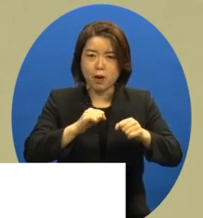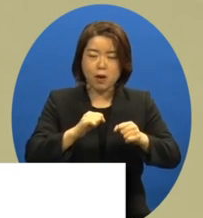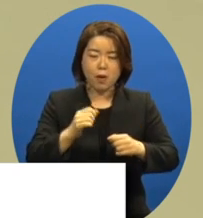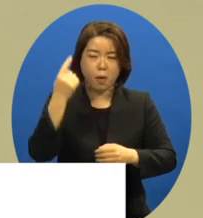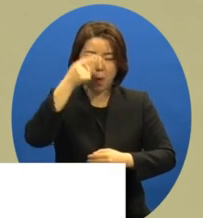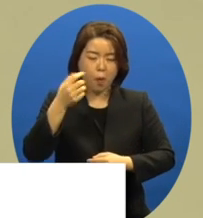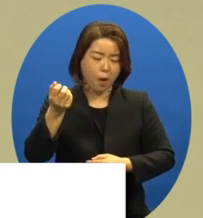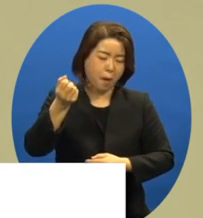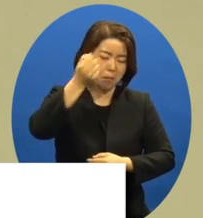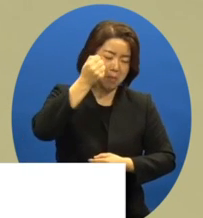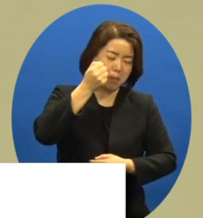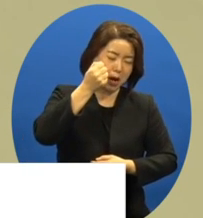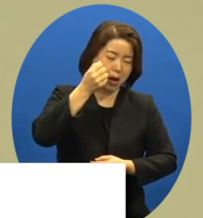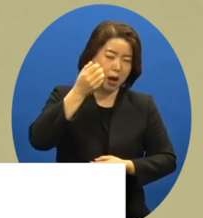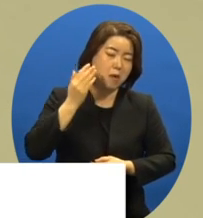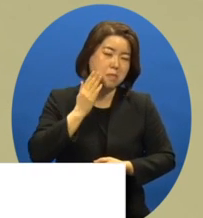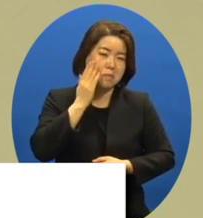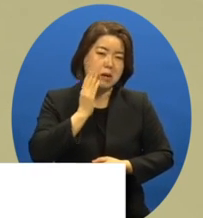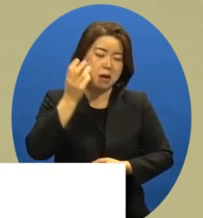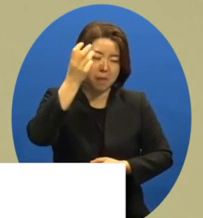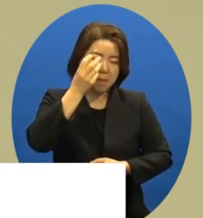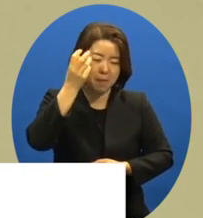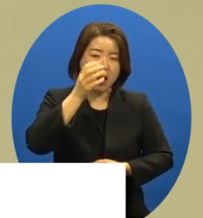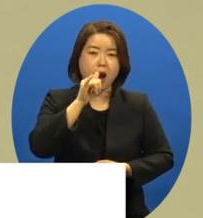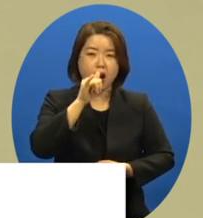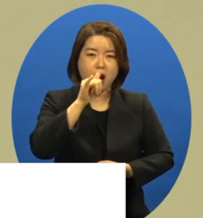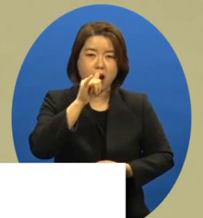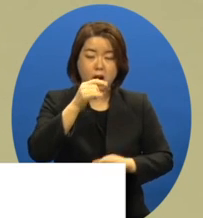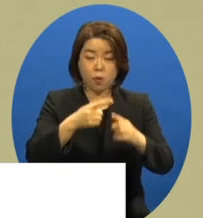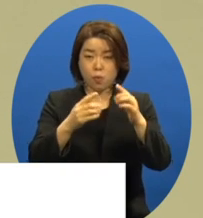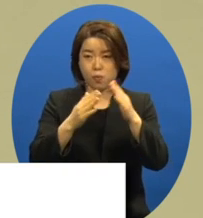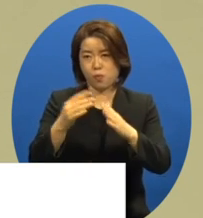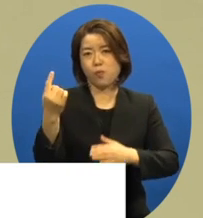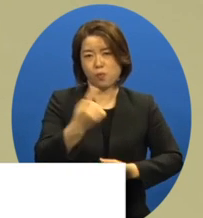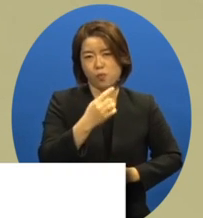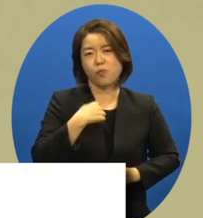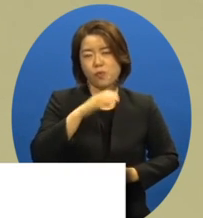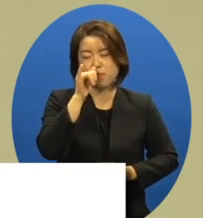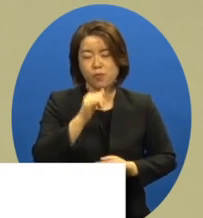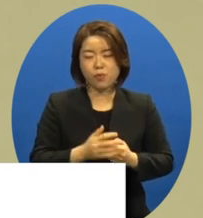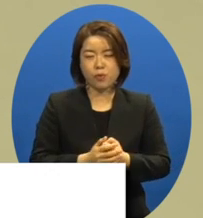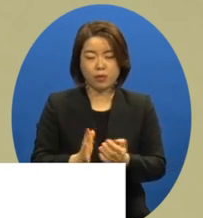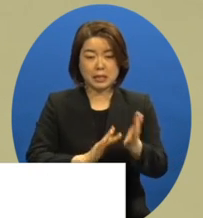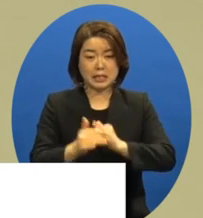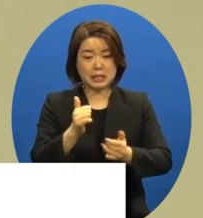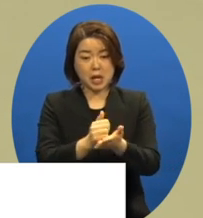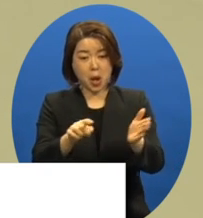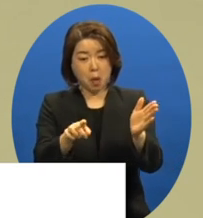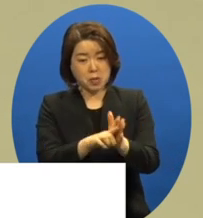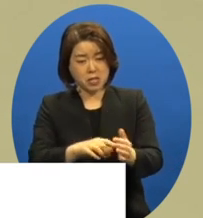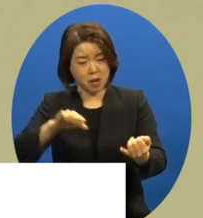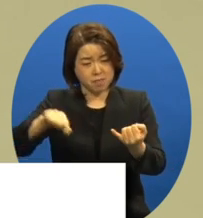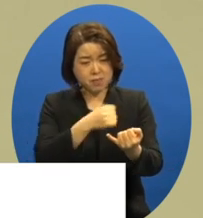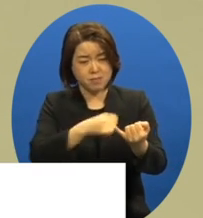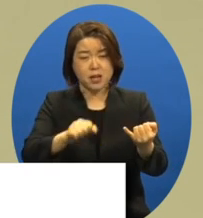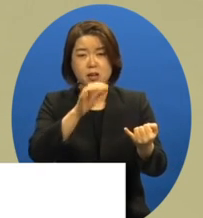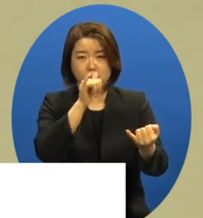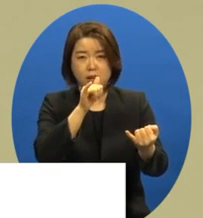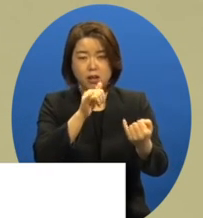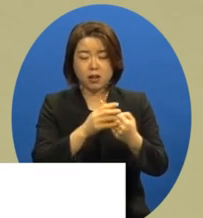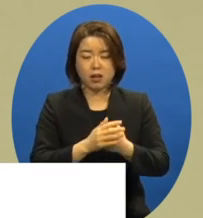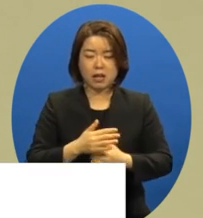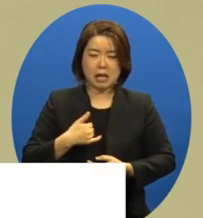멍이 들어서 교회를 나오신 적도 있었습니다. 예수 믿는다고 그렇게 매를 맞으시는 것, 어린